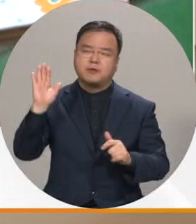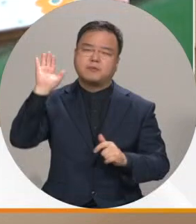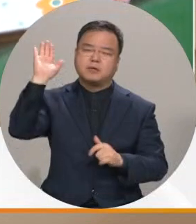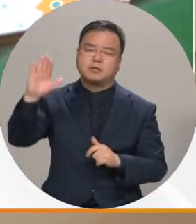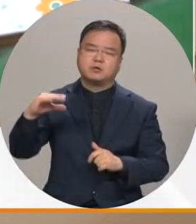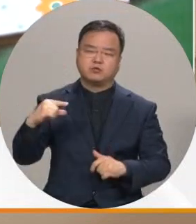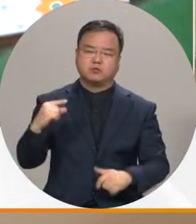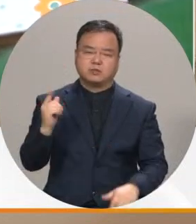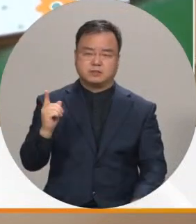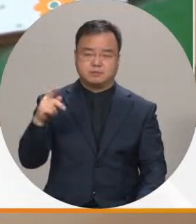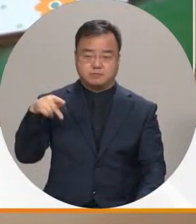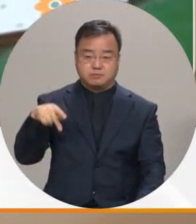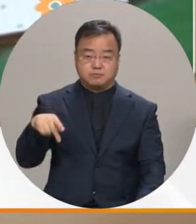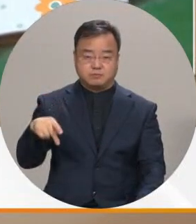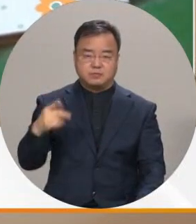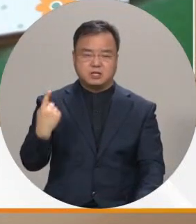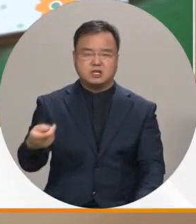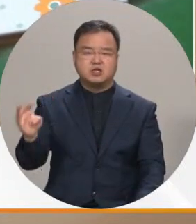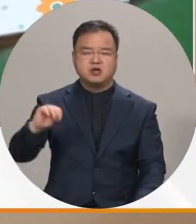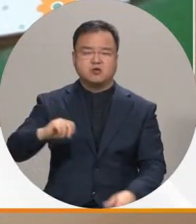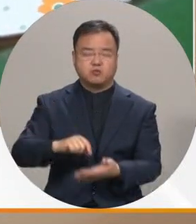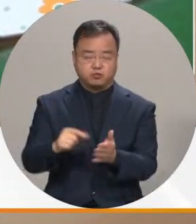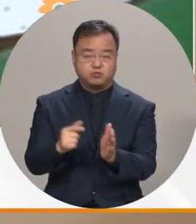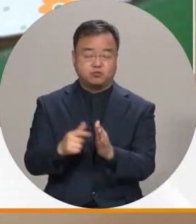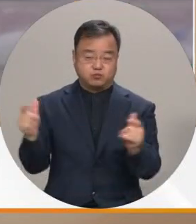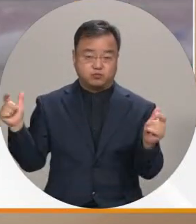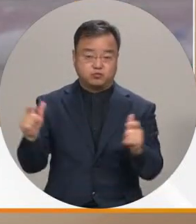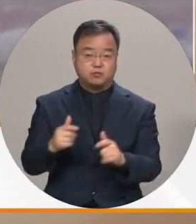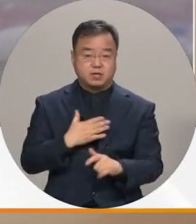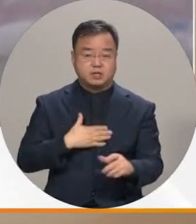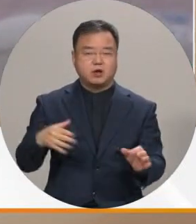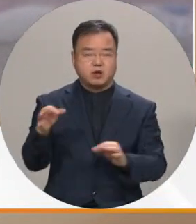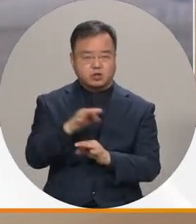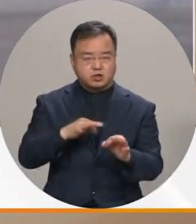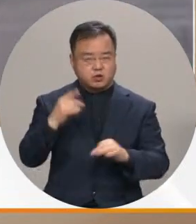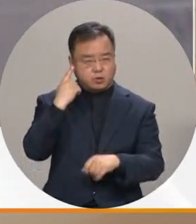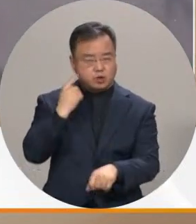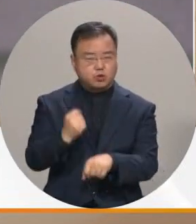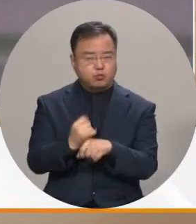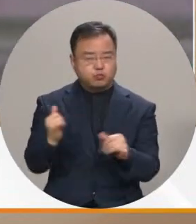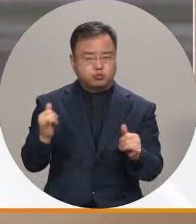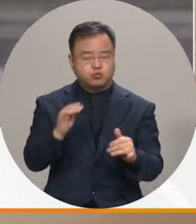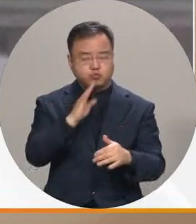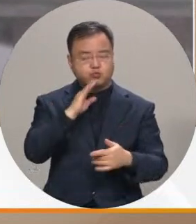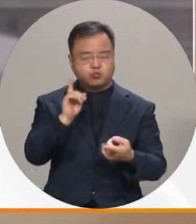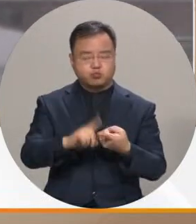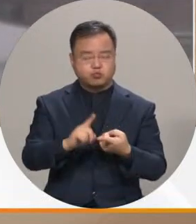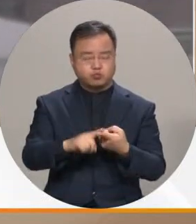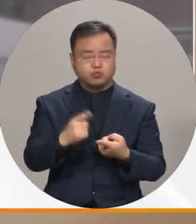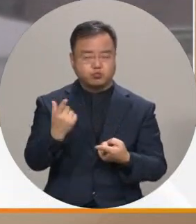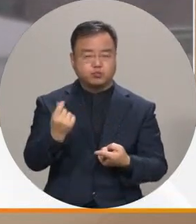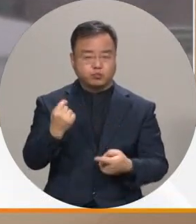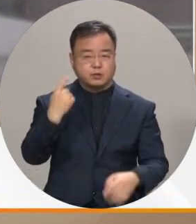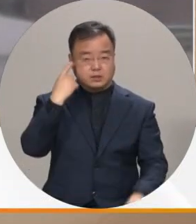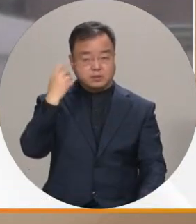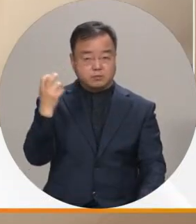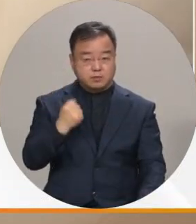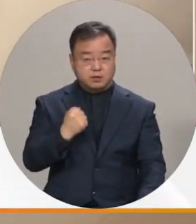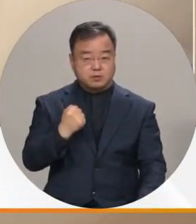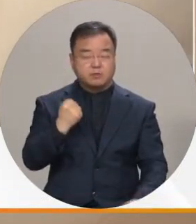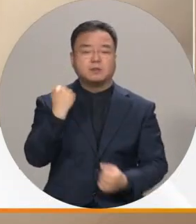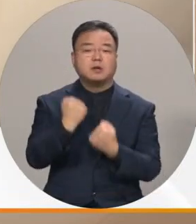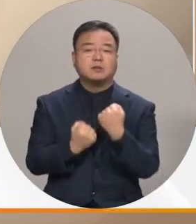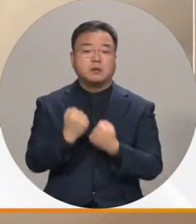원 정도 줄어드는 것으로 추계가 됩니다 저는 경제학자로서 매 합리적인 값이라고 생각을 하고요 이걸 해석을 해 보면 올해